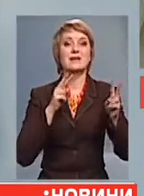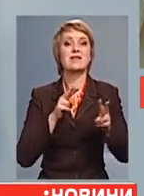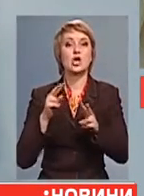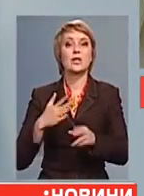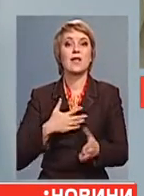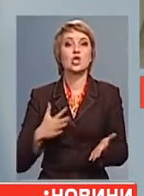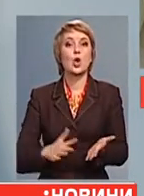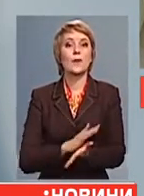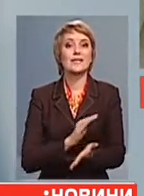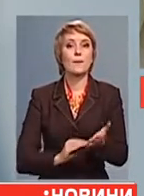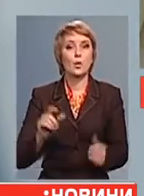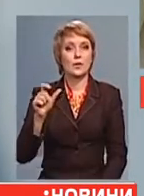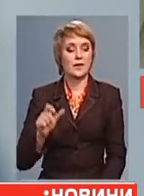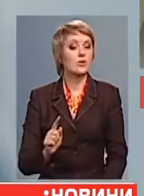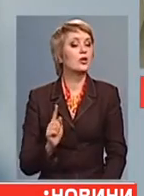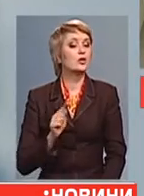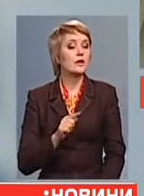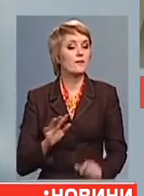відбувається.